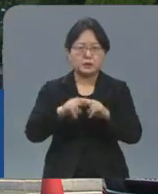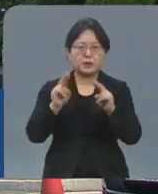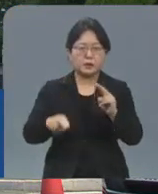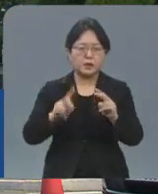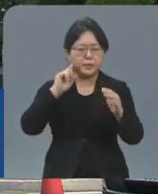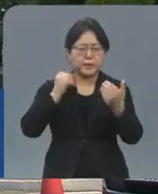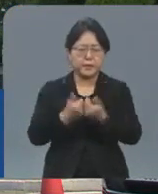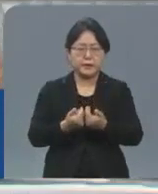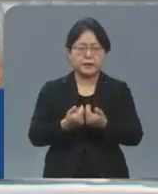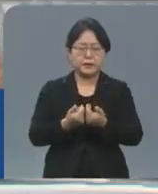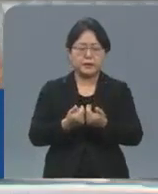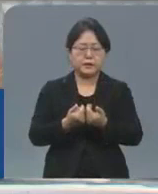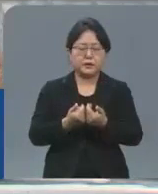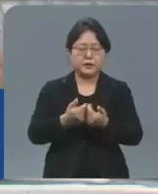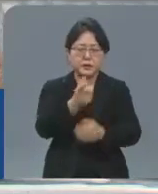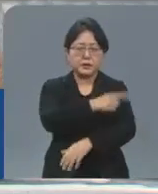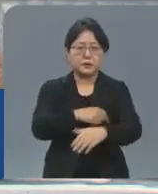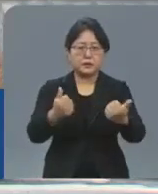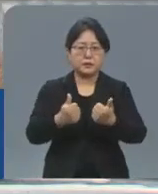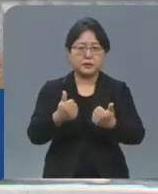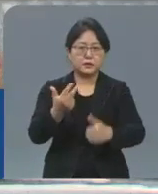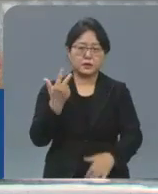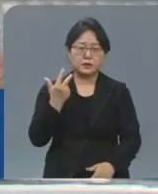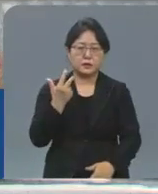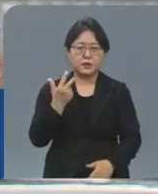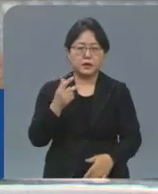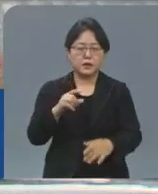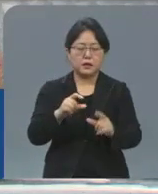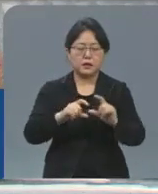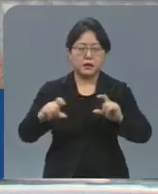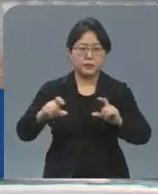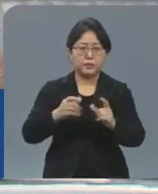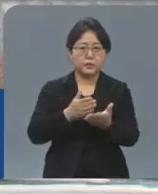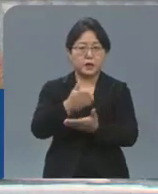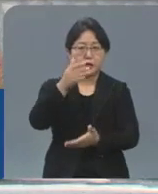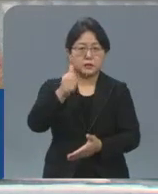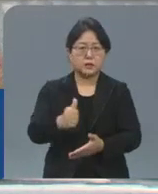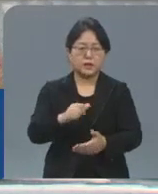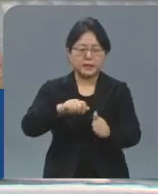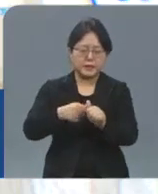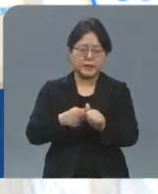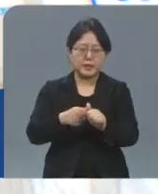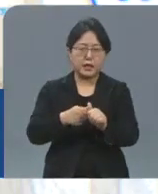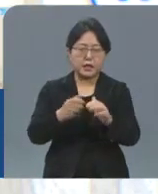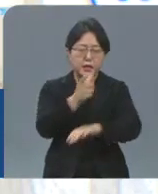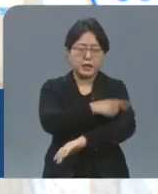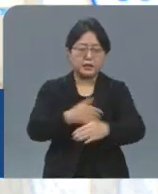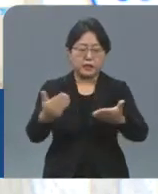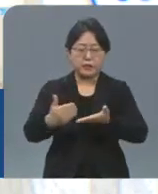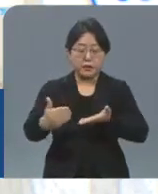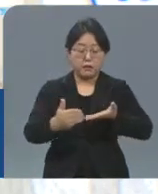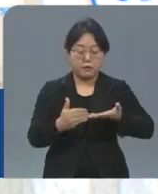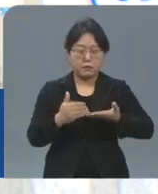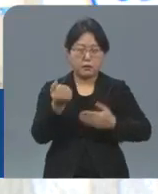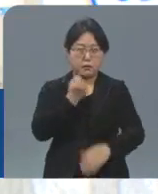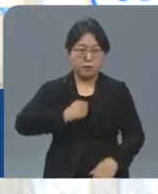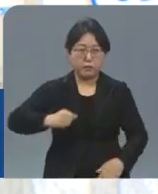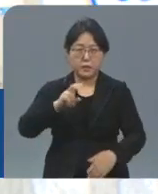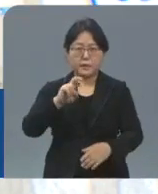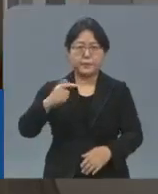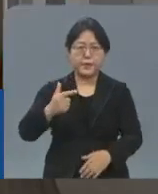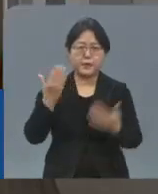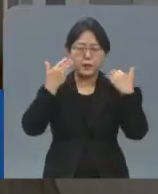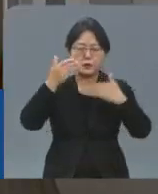나섰습니다. 조선대 이사회는 지난주 일부 단과대 학장 등에 대한 징계안을 이사회에 올리란 지시를 거부한 민 총장에